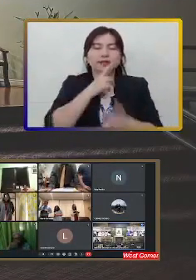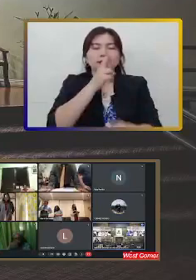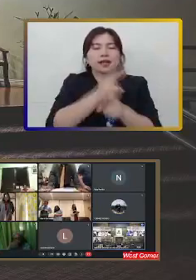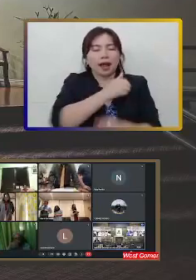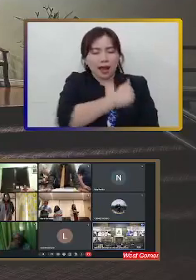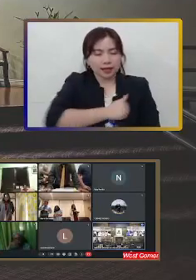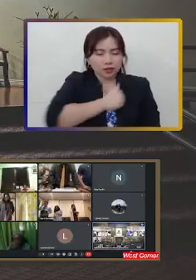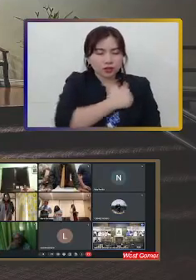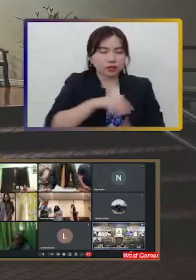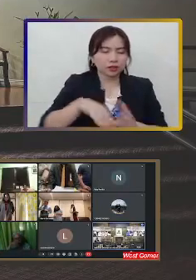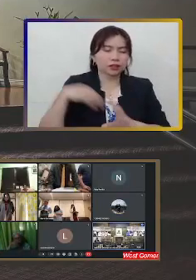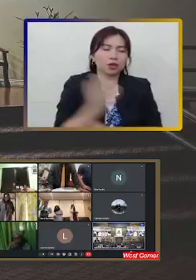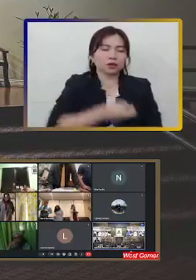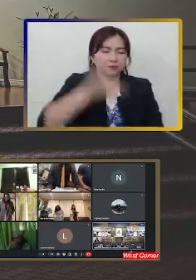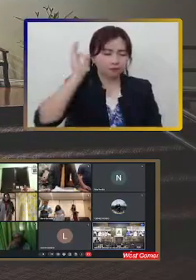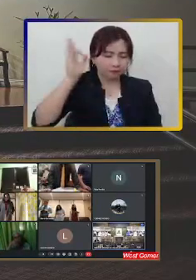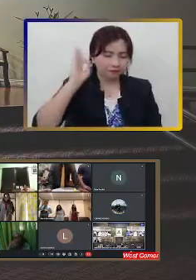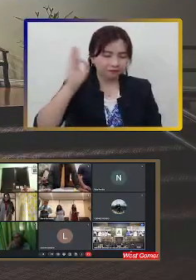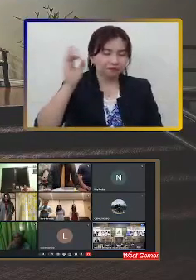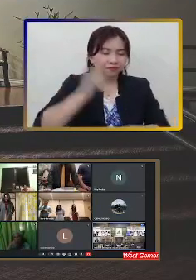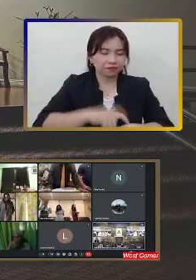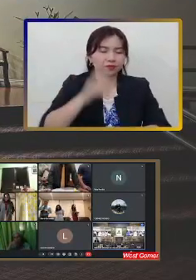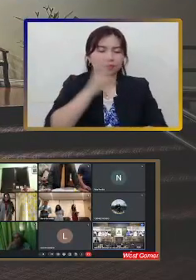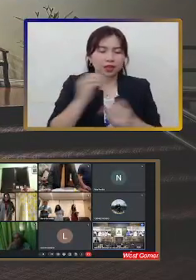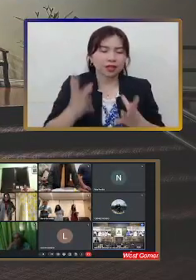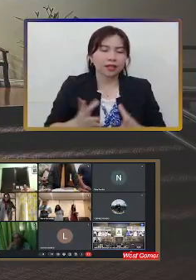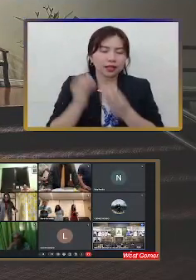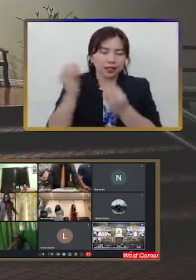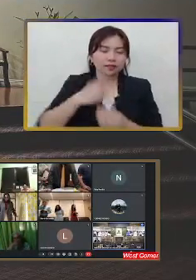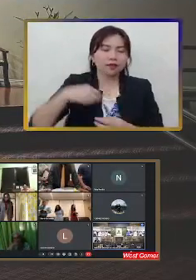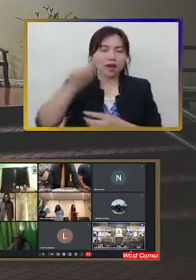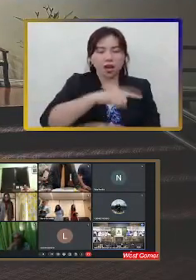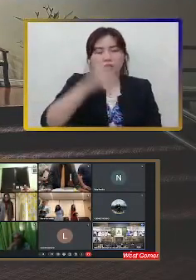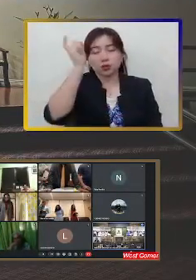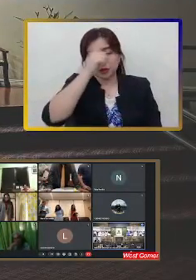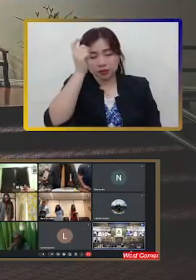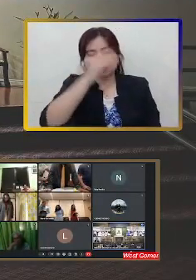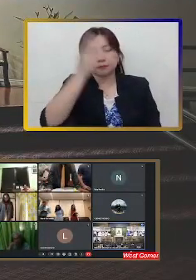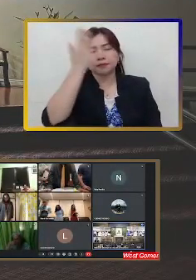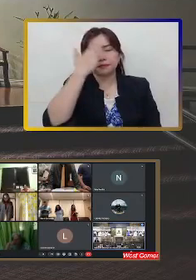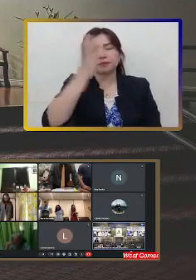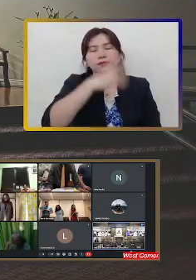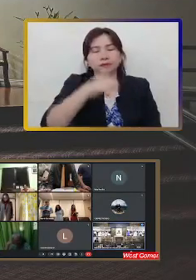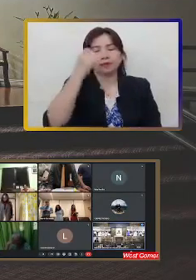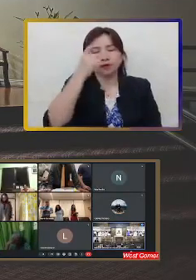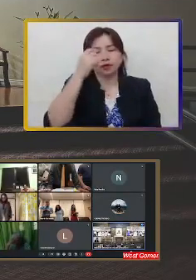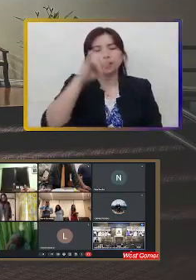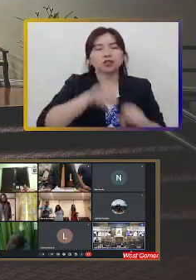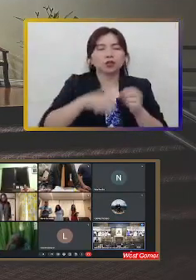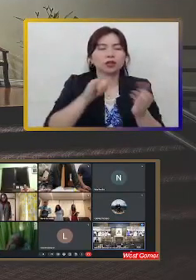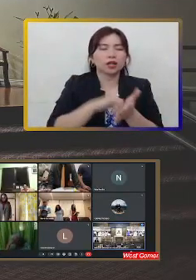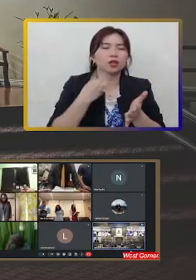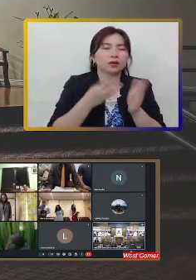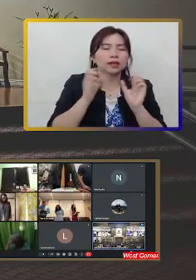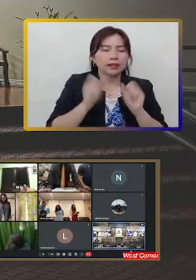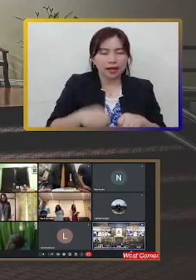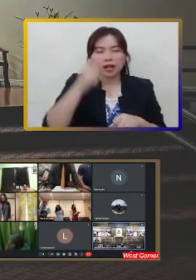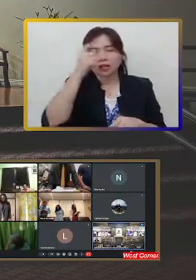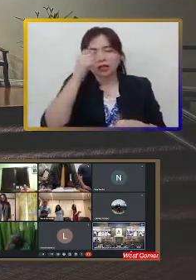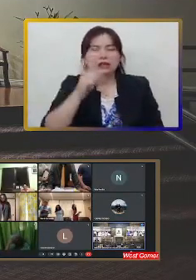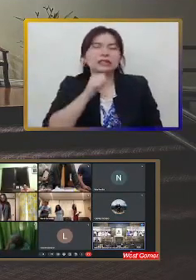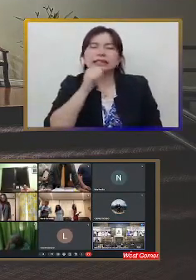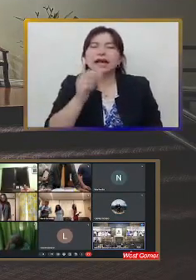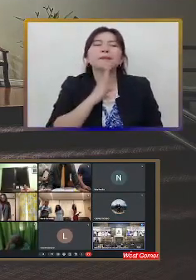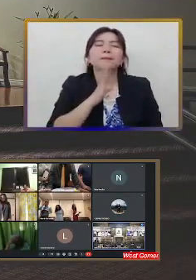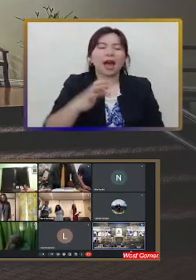the service towards the preaching and Also give us Lord your wisdom knowledge understanding para Unawain po namin ito not carnally